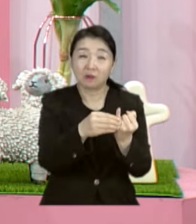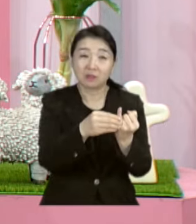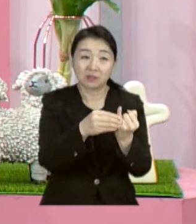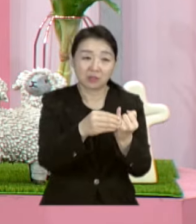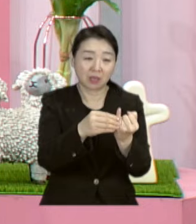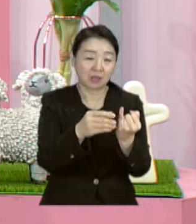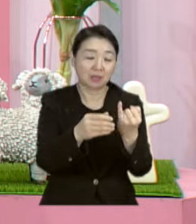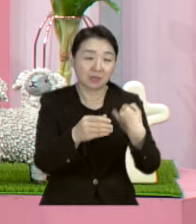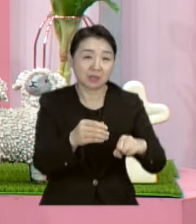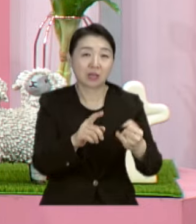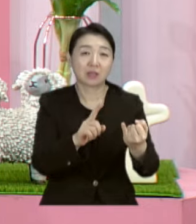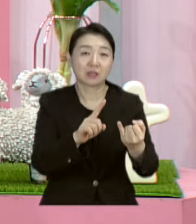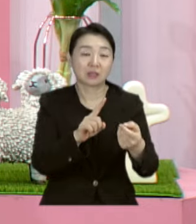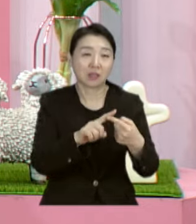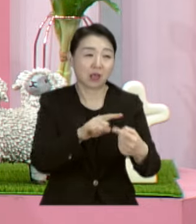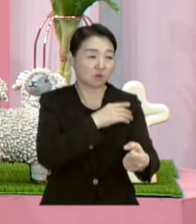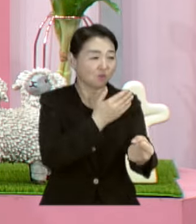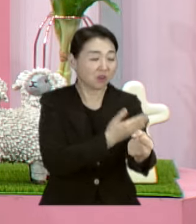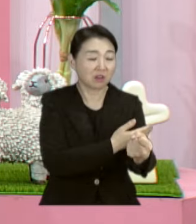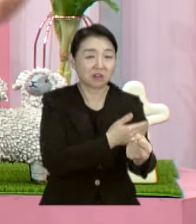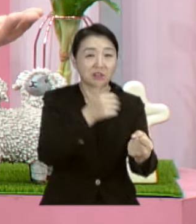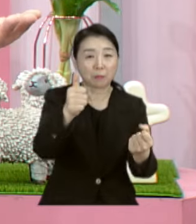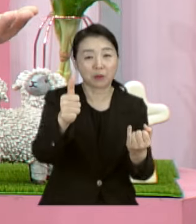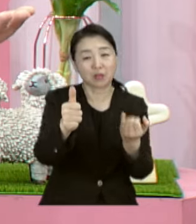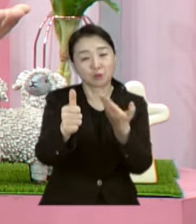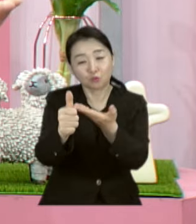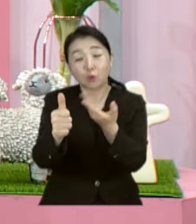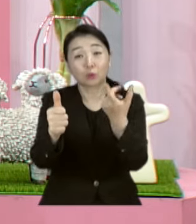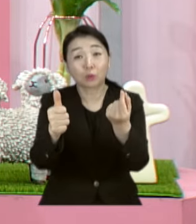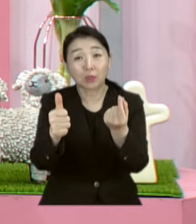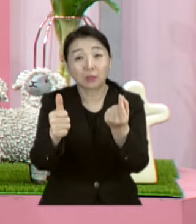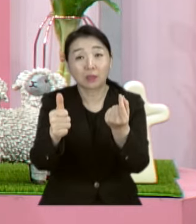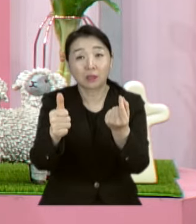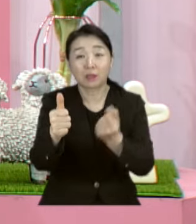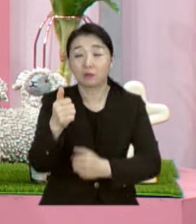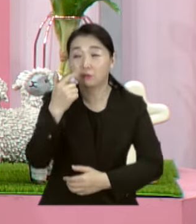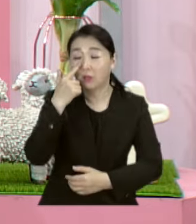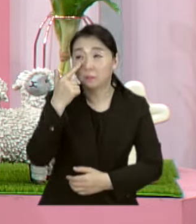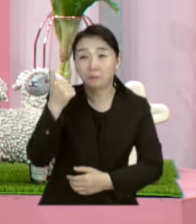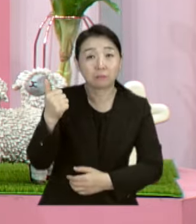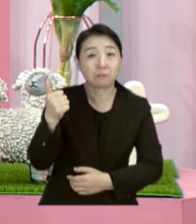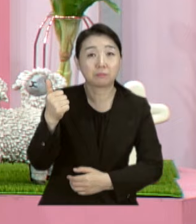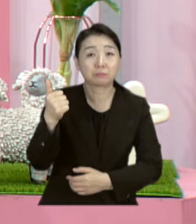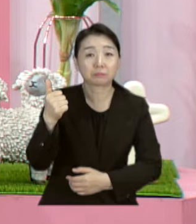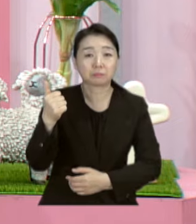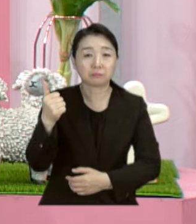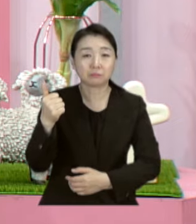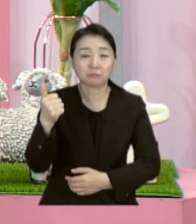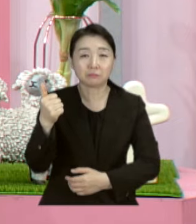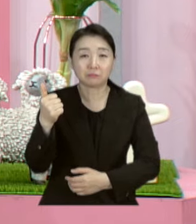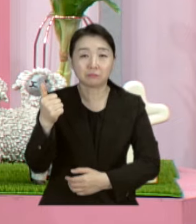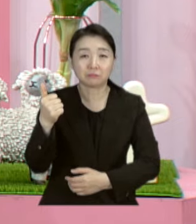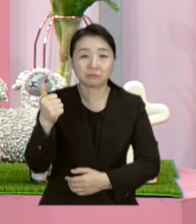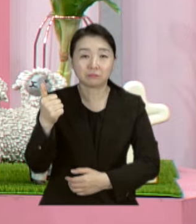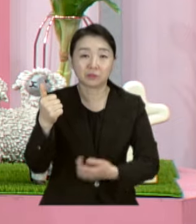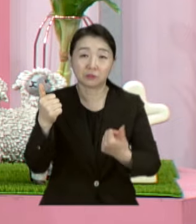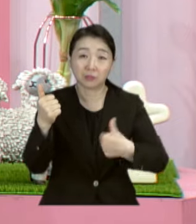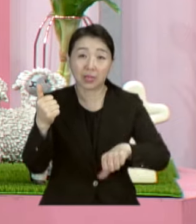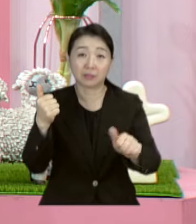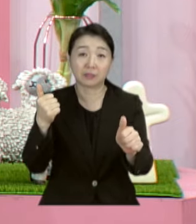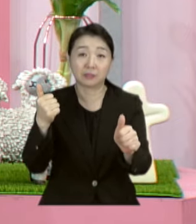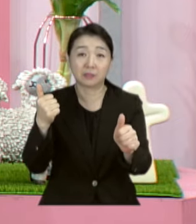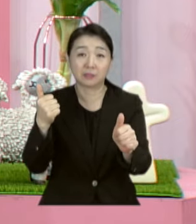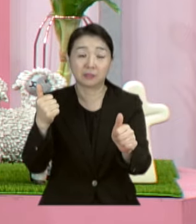이제 넘기는 거예요. 그렇죠. 집을 그렇죠. 예, 예, 이제 예. 남편에게 넘기는 거예요. 네네네. 네, 그런데 네. 우리 부친께서는 너희 그 아이들